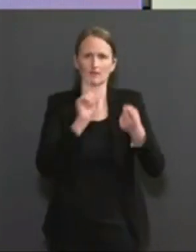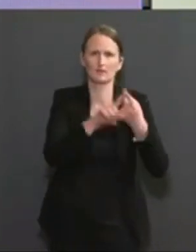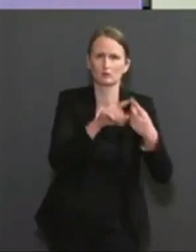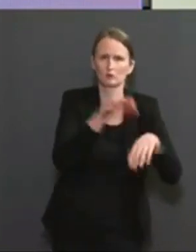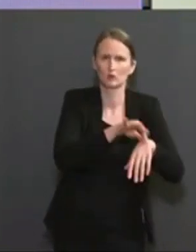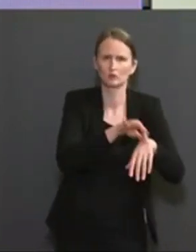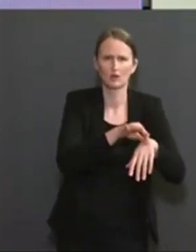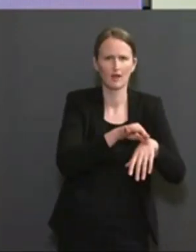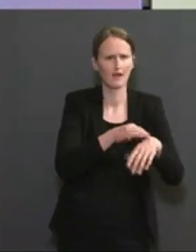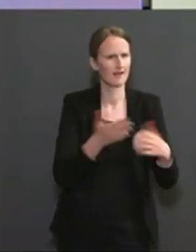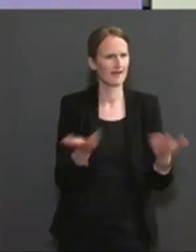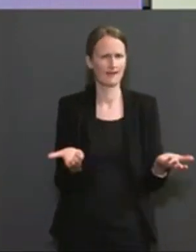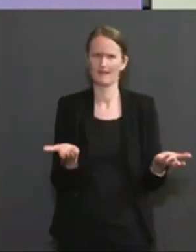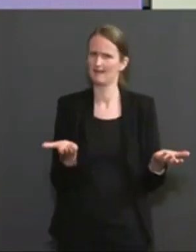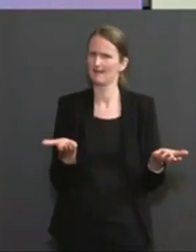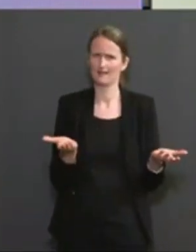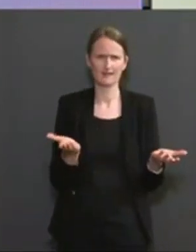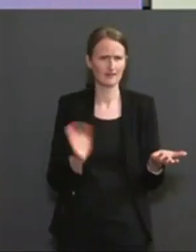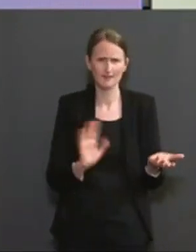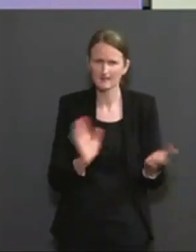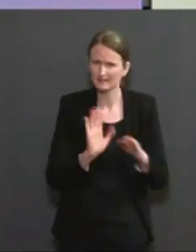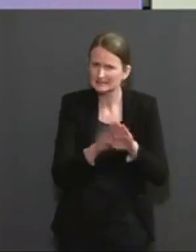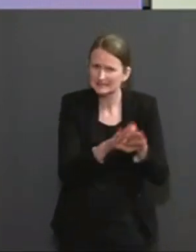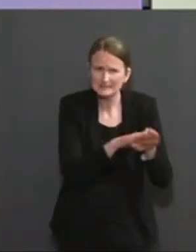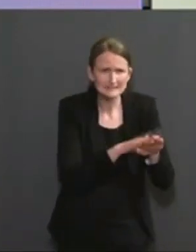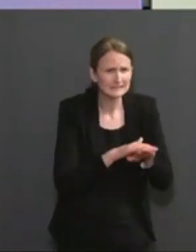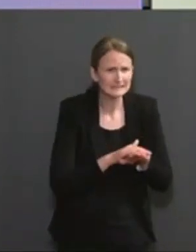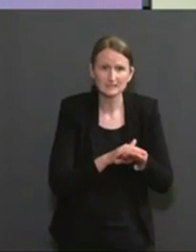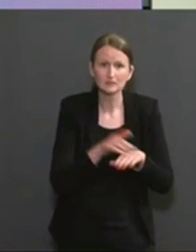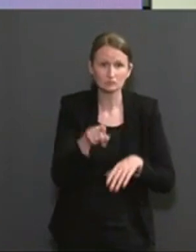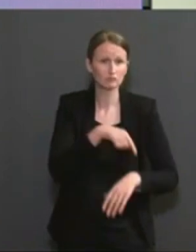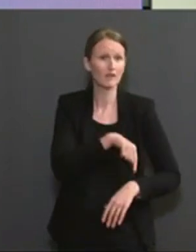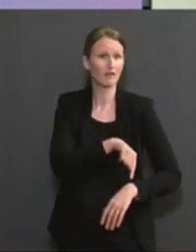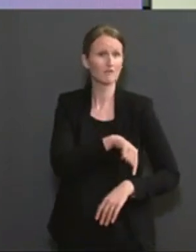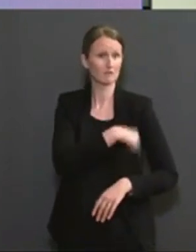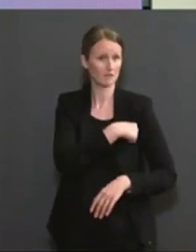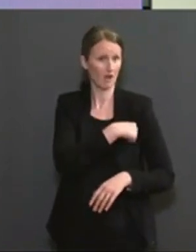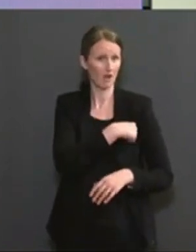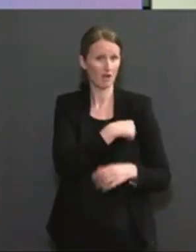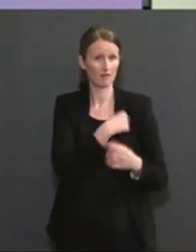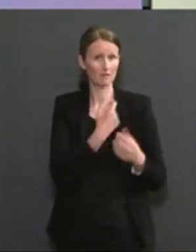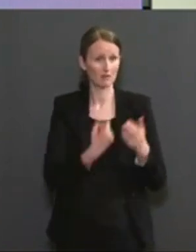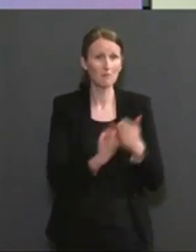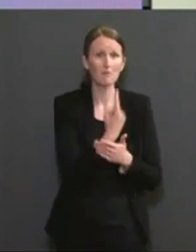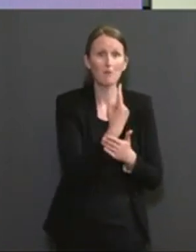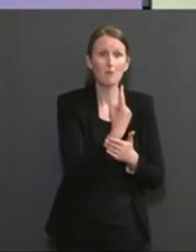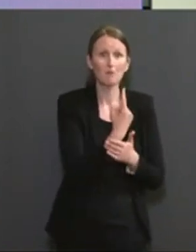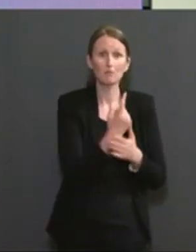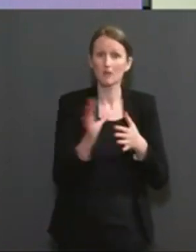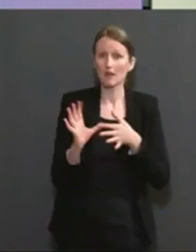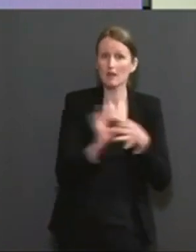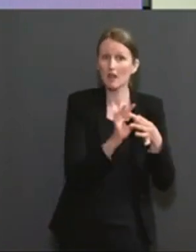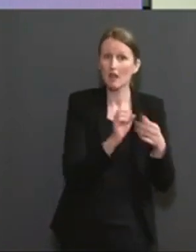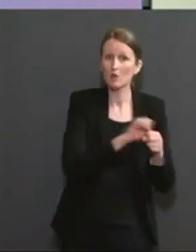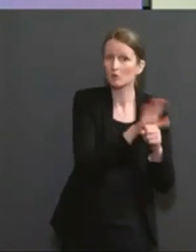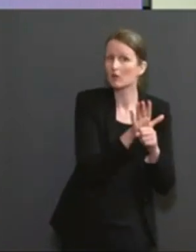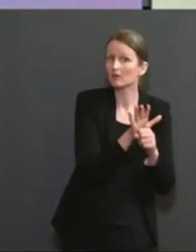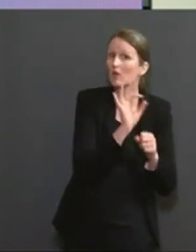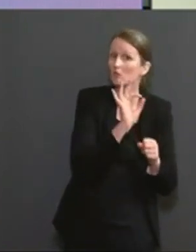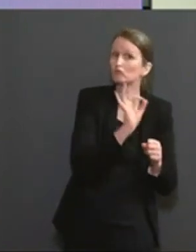bien sûr faire partie, et parfois de manière significative, avec des hautes températures des symptômes